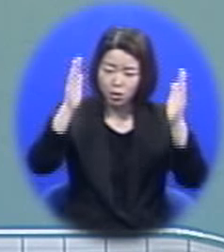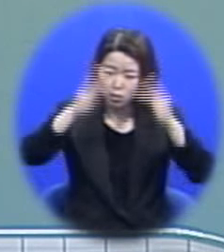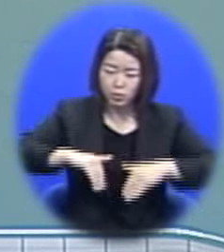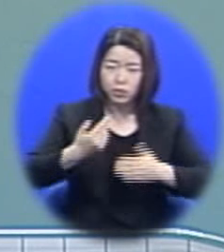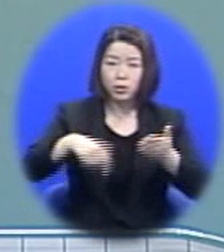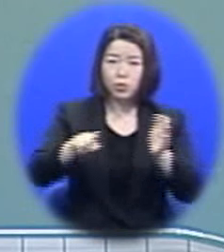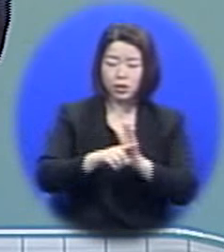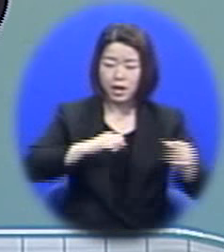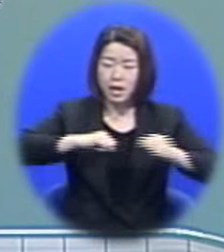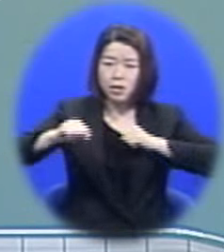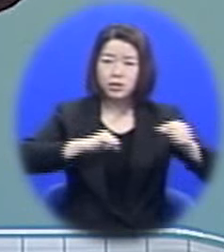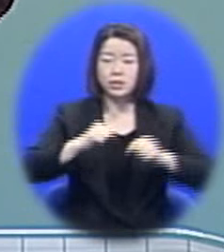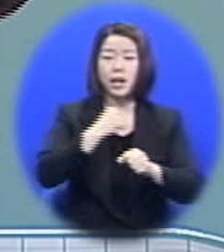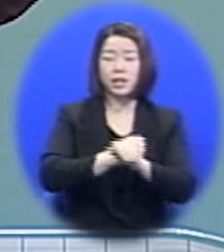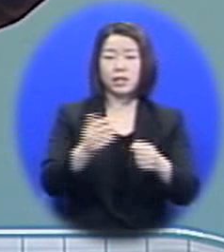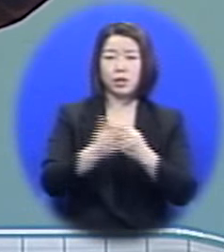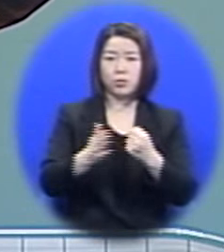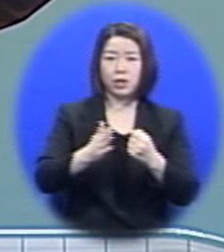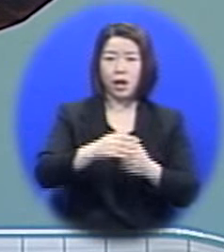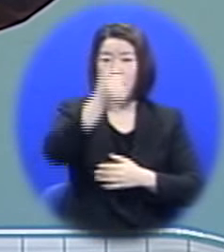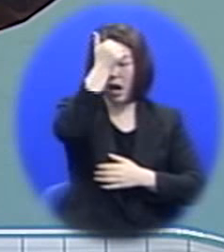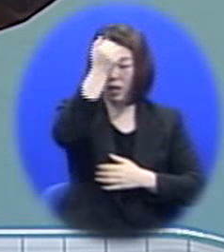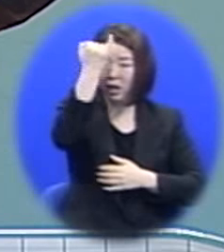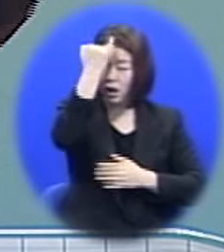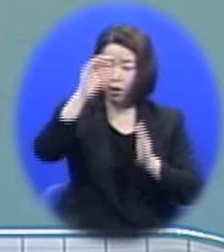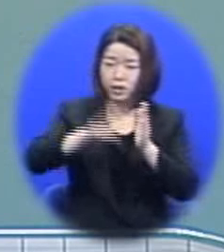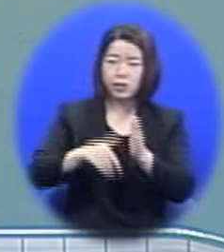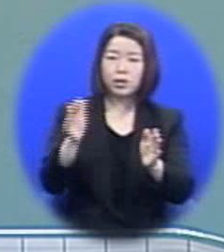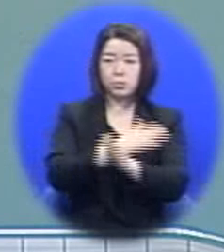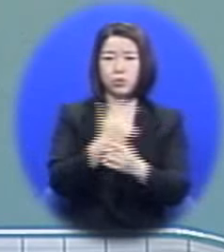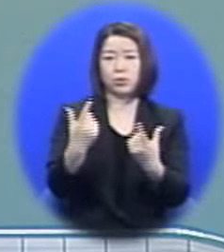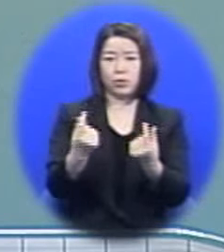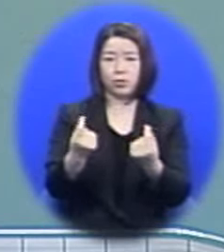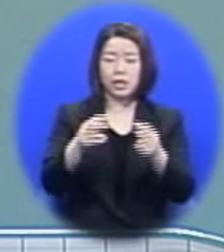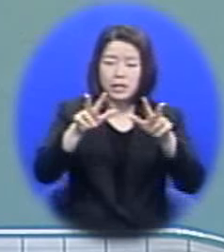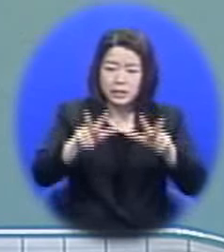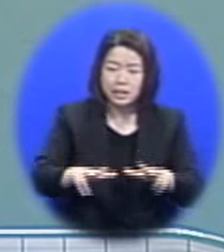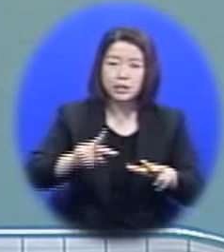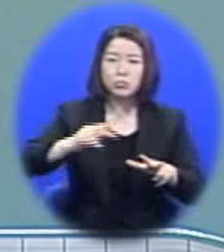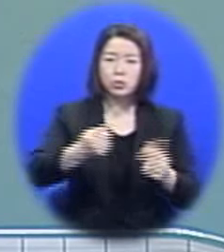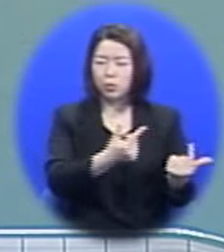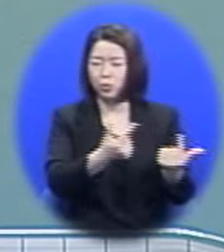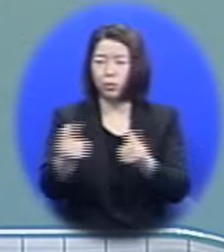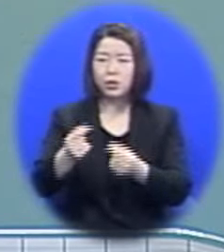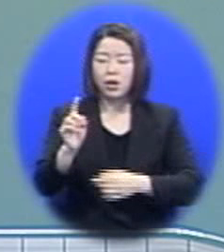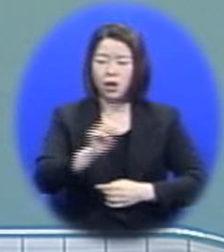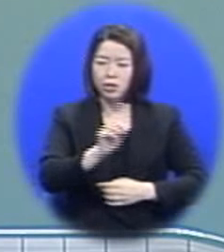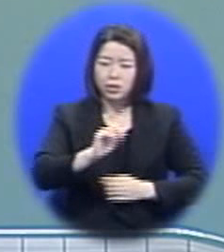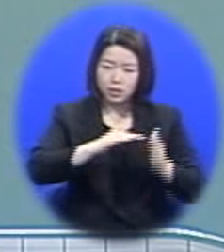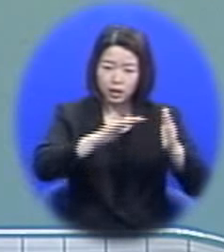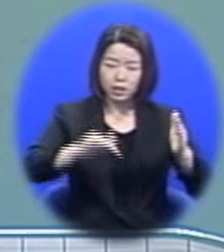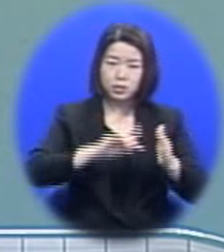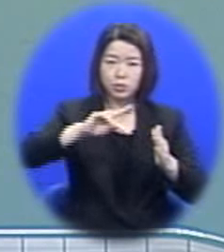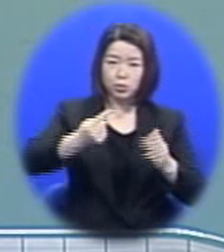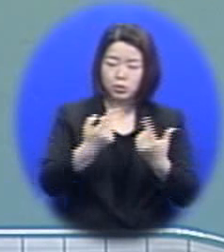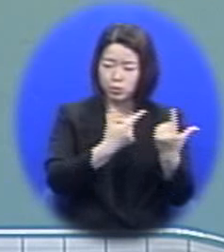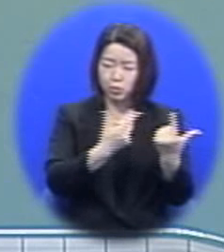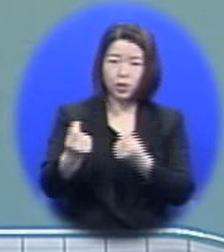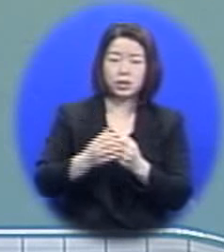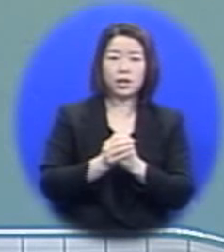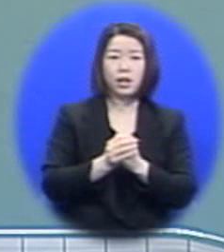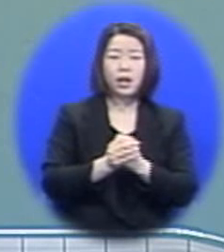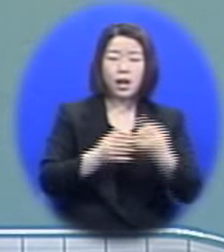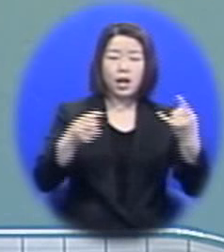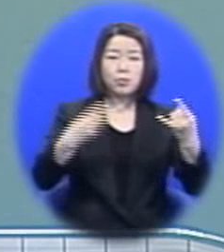때문입니다. 아담 하와 때부터 그랬습니다. 지금도 동일합니다. 어느 가정도 똑같습니다. 에베소서 6장